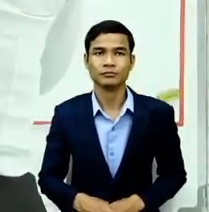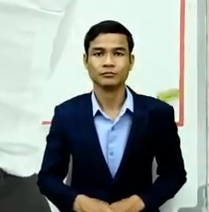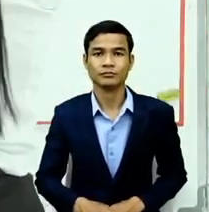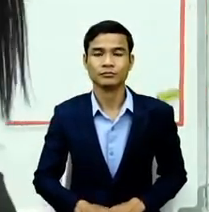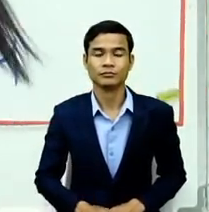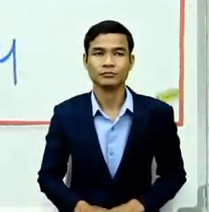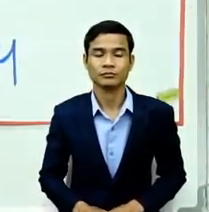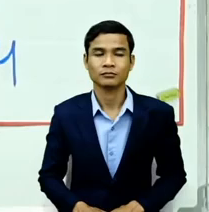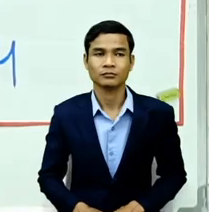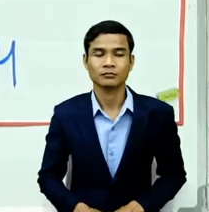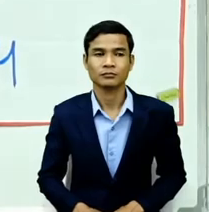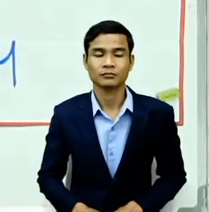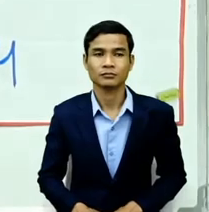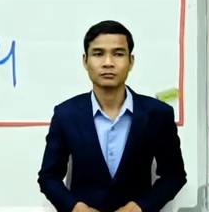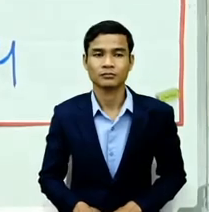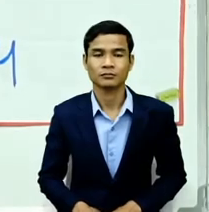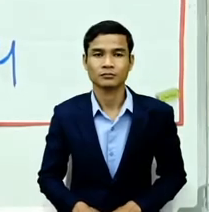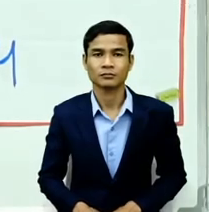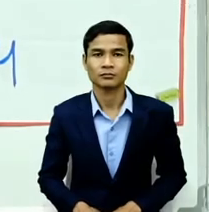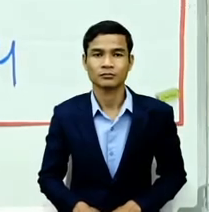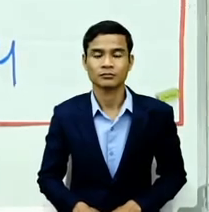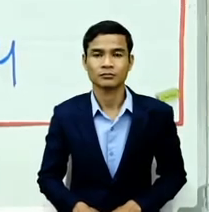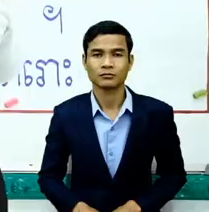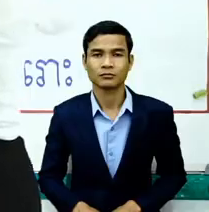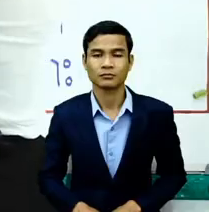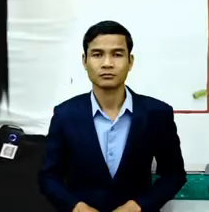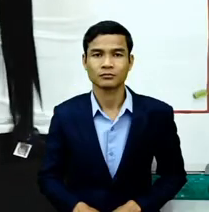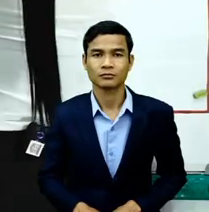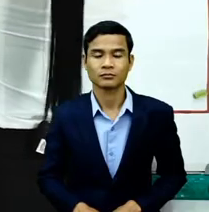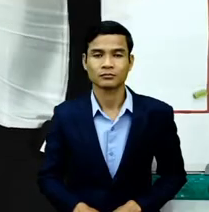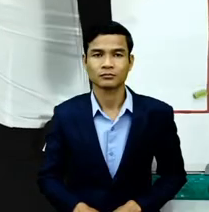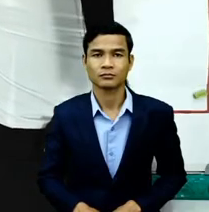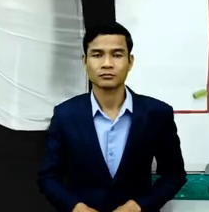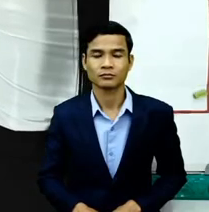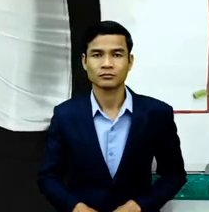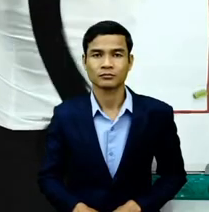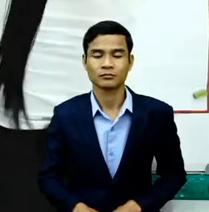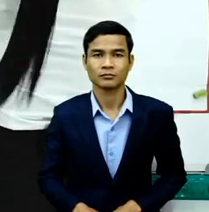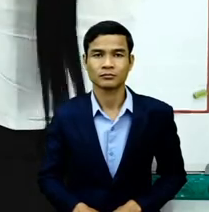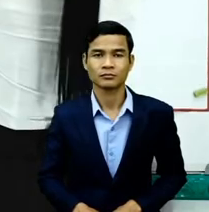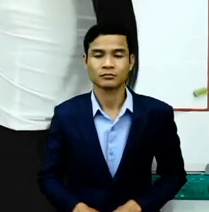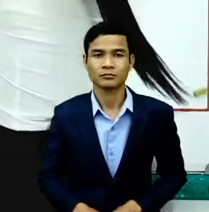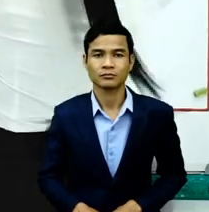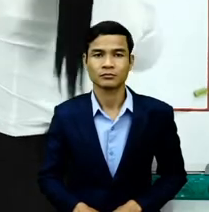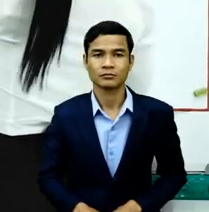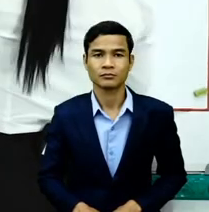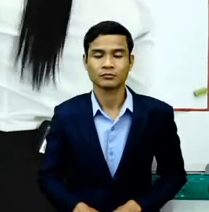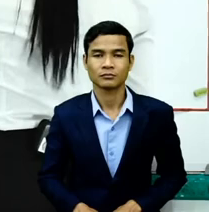จ้าอาคอมเมนต์สังคมตะก้อนปันสมานนึงตัวตีในคลำสาบ้านตรมตรีตาบันตัวบัดเด็ดนี้ก่อนจังดังได้ดูเตะแต่ก่อนปันสมานตรมตรีอัดจ้ากำอ้อยคาเปย์ยืนและครูน้องกองกองตึกอักเนตใจโจรวมสตับหนึ่งอันอัตบักเลยรวมชิมุ้ยเนี่ยครู